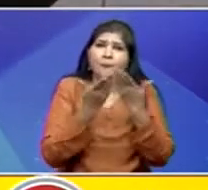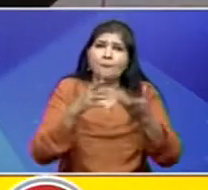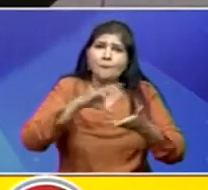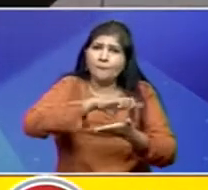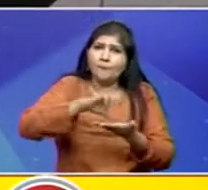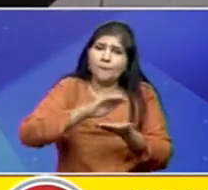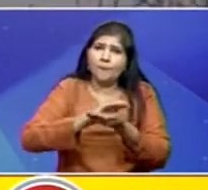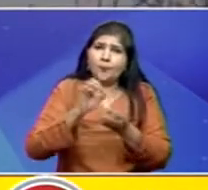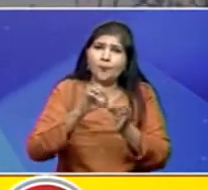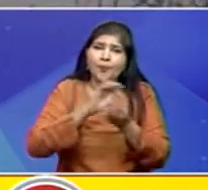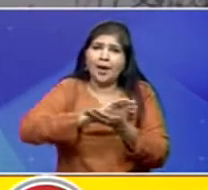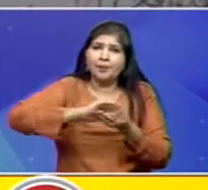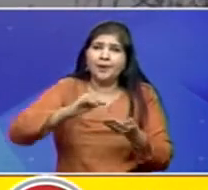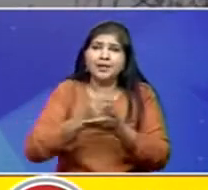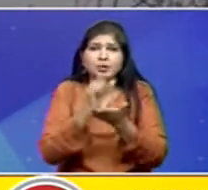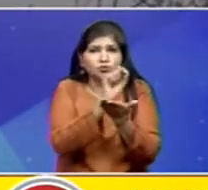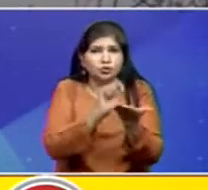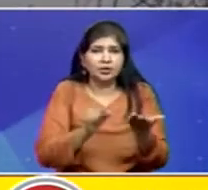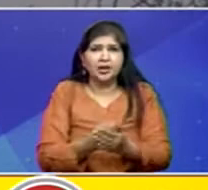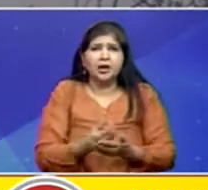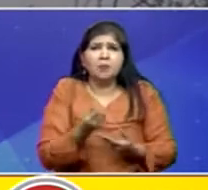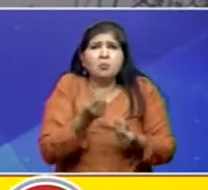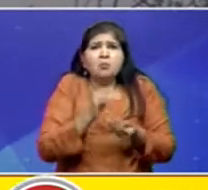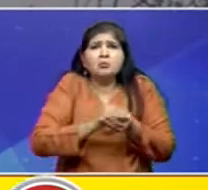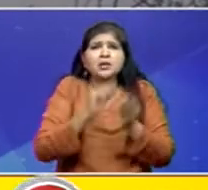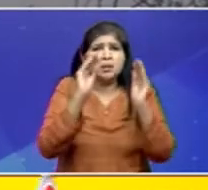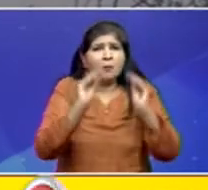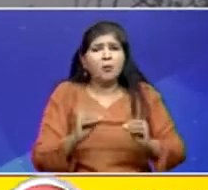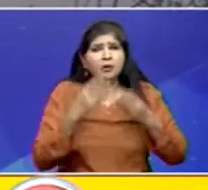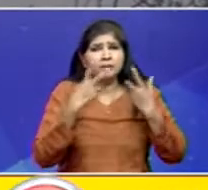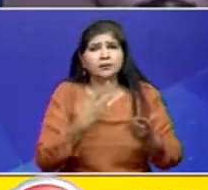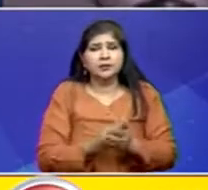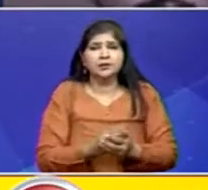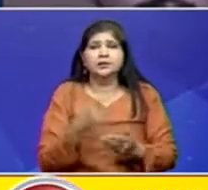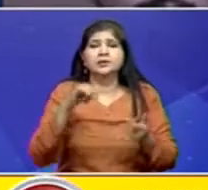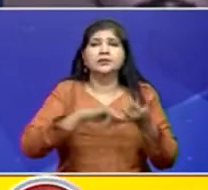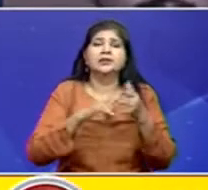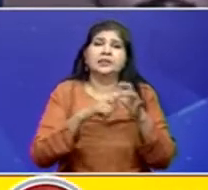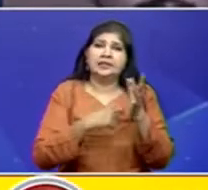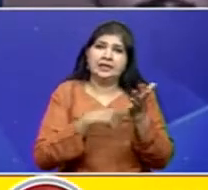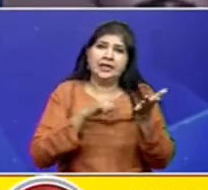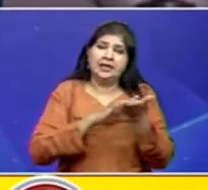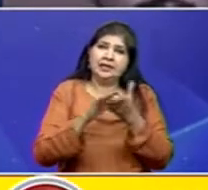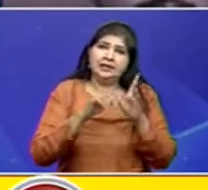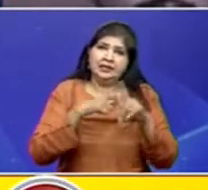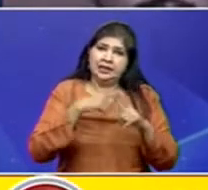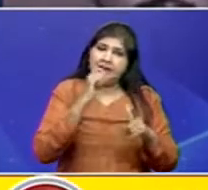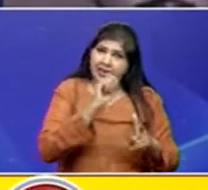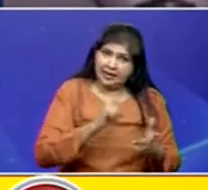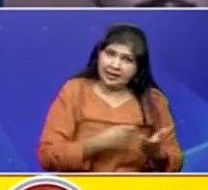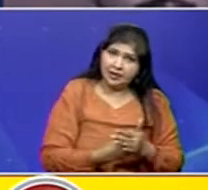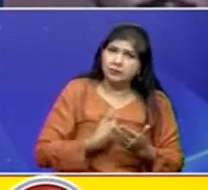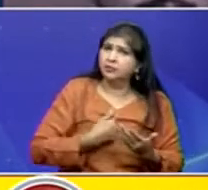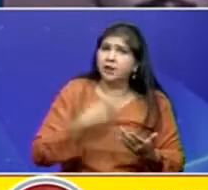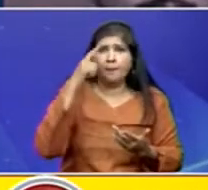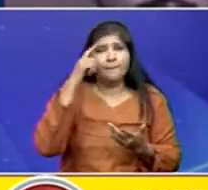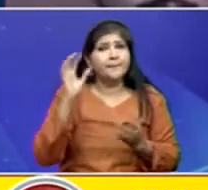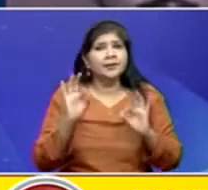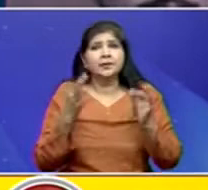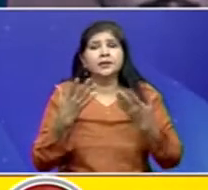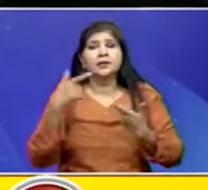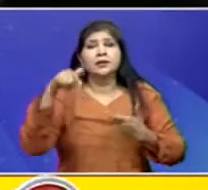और यह भी देखा है कि उनके पास कितनी कम बचत थी सार्थक जी ने लिखा है उन्हें ये भी नहीं पता था